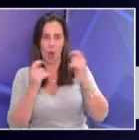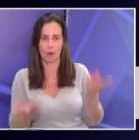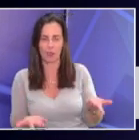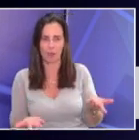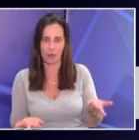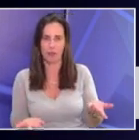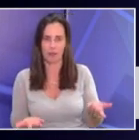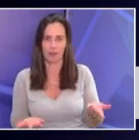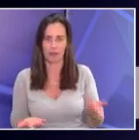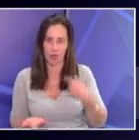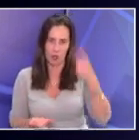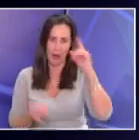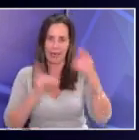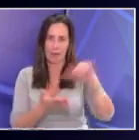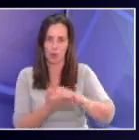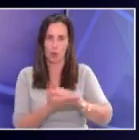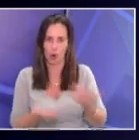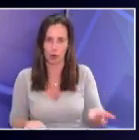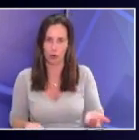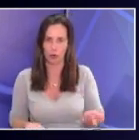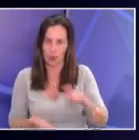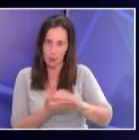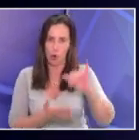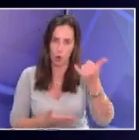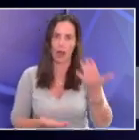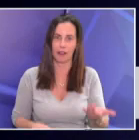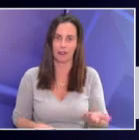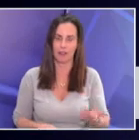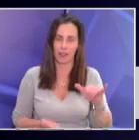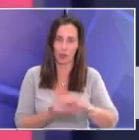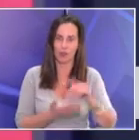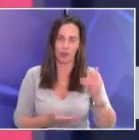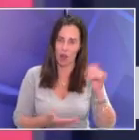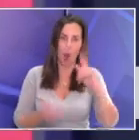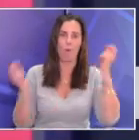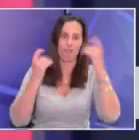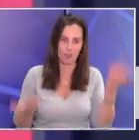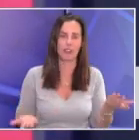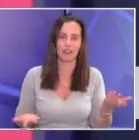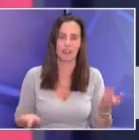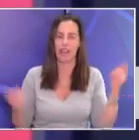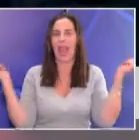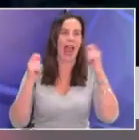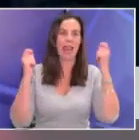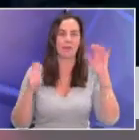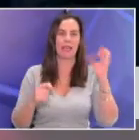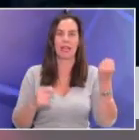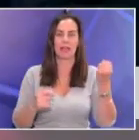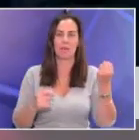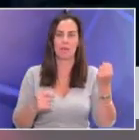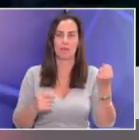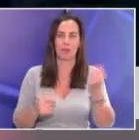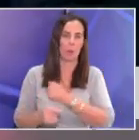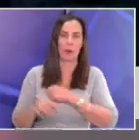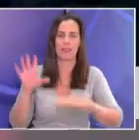זאת אומרת, אנחנו כבר יודעות מה הולך להיות בניו יורק. בניו יורק כן, נכון. ניו יורק אכן לא מפתיע, זה יהיה הלם גדול אם רפובליקני